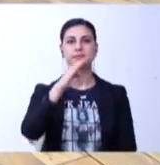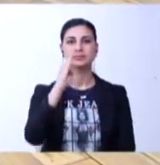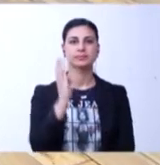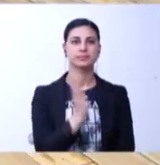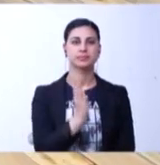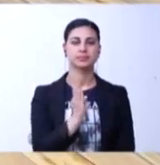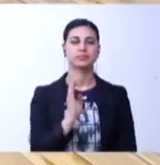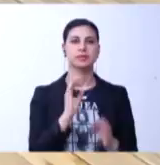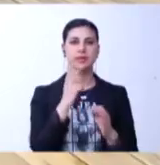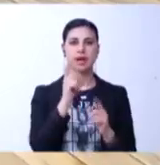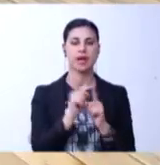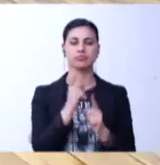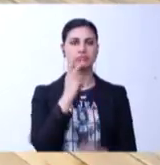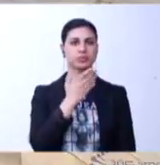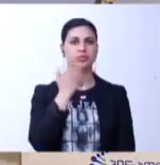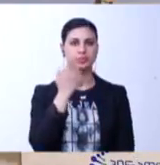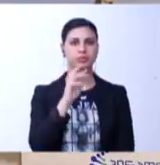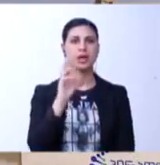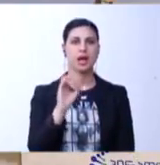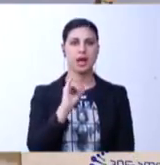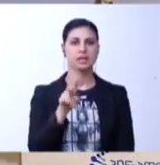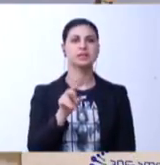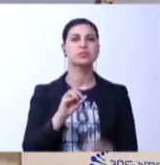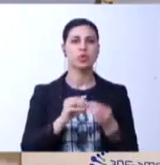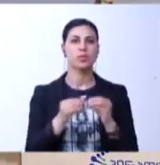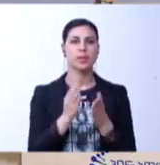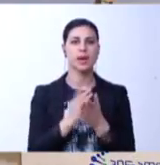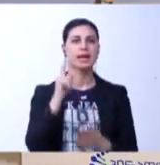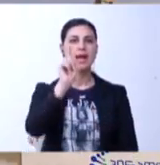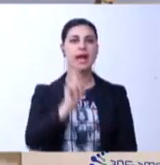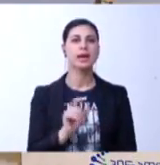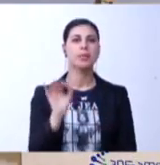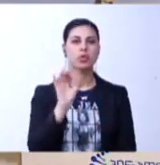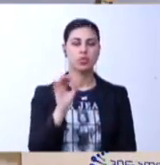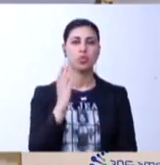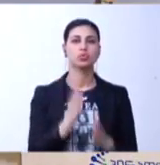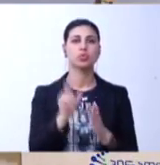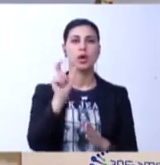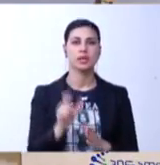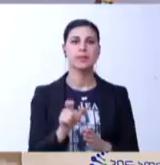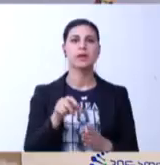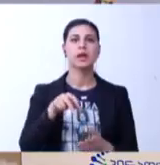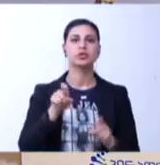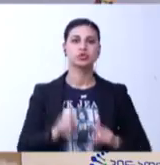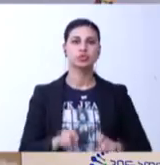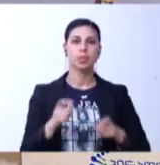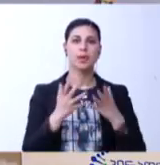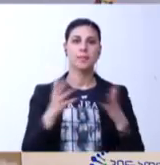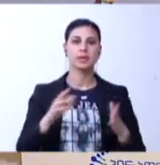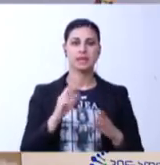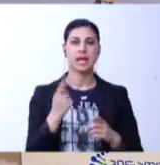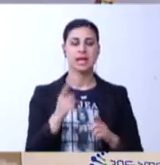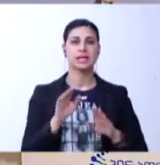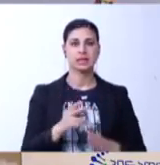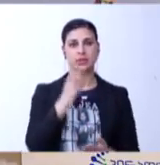ლორდოზის გასადავება ან პირიქით პათოლოგიური კიფოზირება ხდება, განსაკუთრებით იმ შემთხვევაში თუ ადამიანს ხანგრძლივად უწევს ჯდომა და ერთ